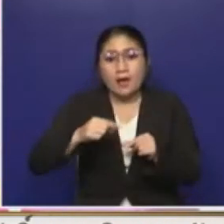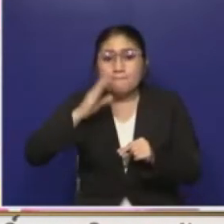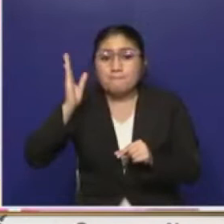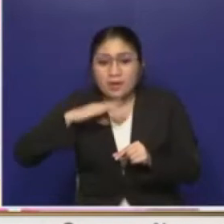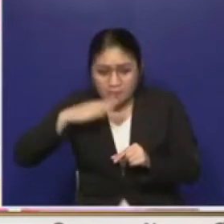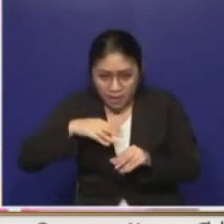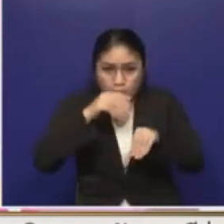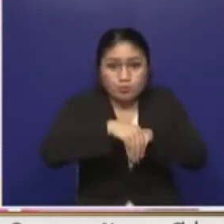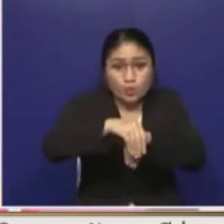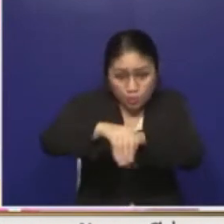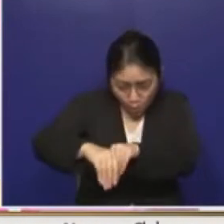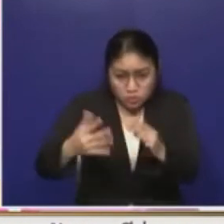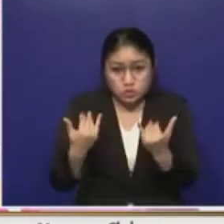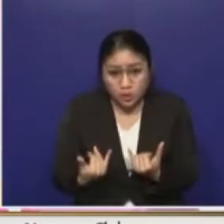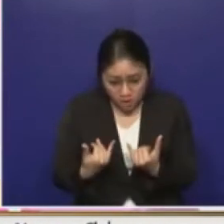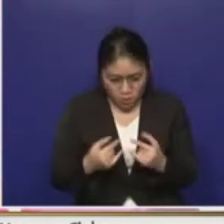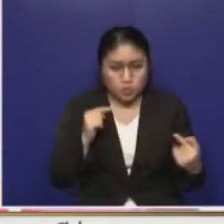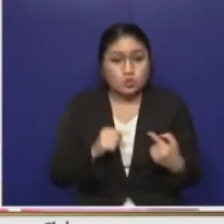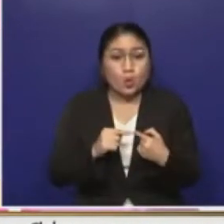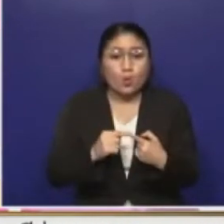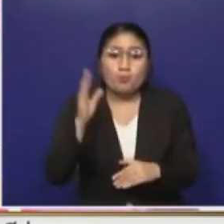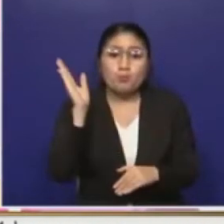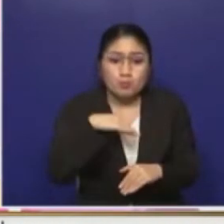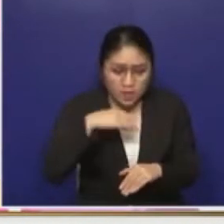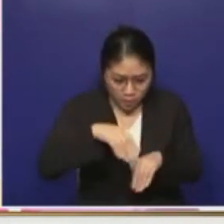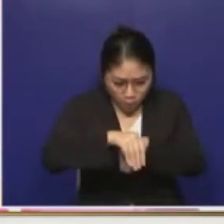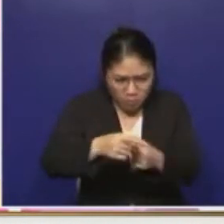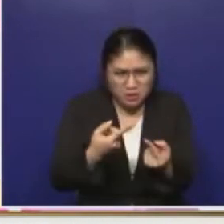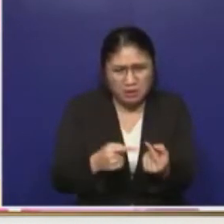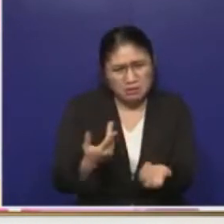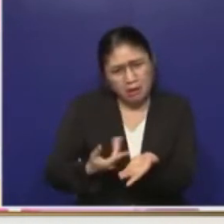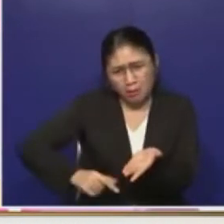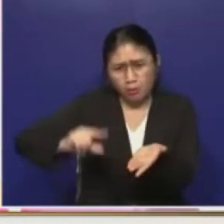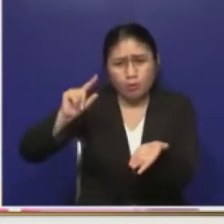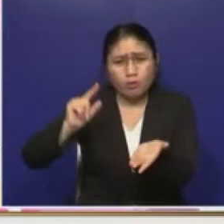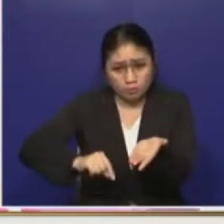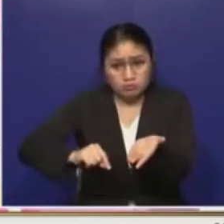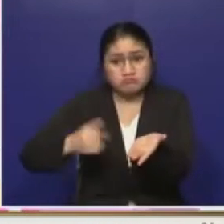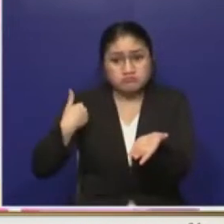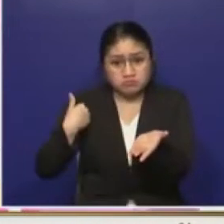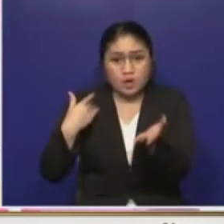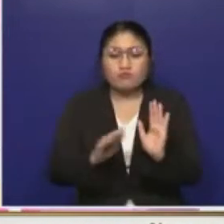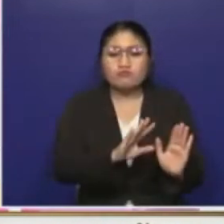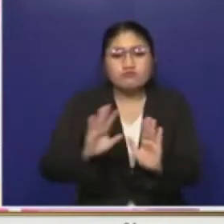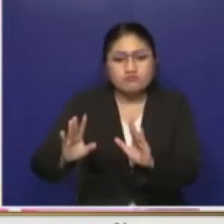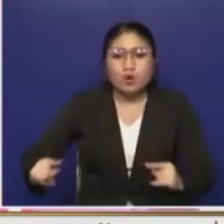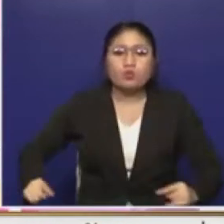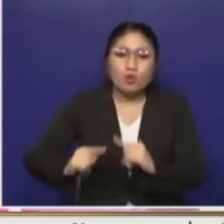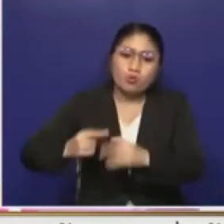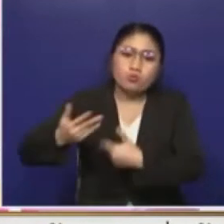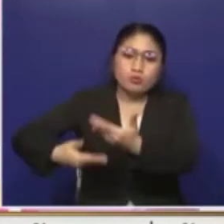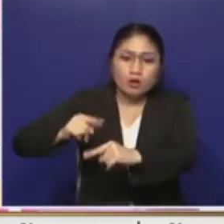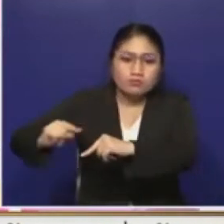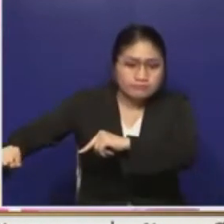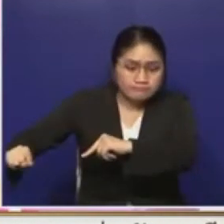ริกออกครับแต่ว่าราคาตกต่ำมากครับท่านประธานครับก็กลับเรียนท่านประธานผ่านไปยังกระทรวงพาณิชย์กรมการค้าภายในหรือหน่วยงาน